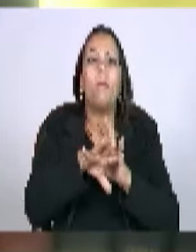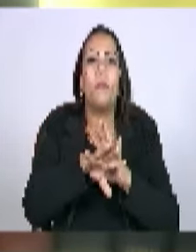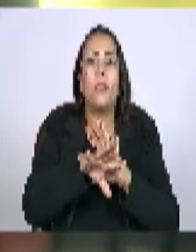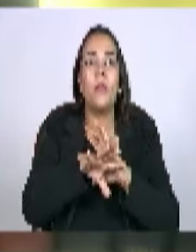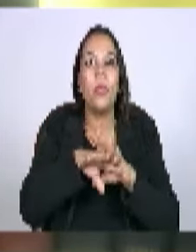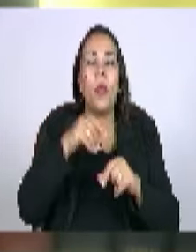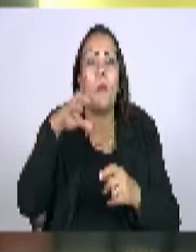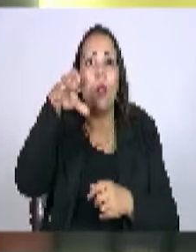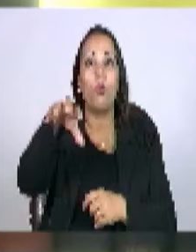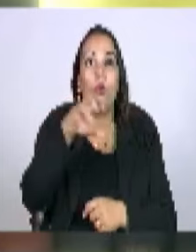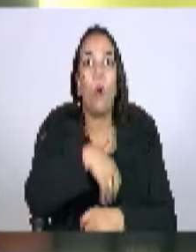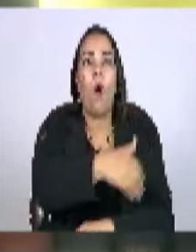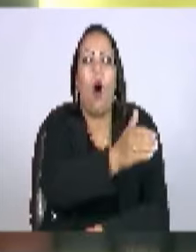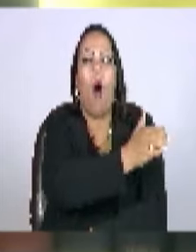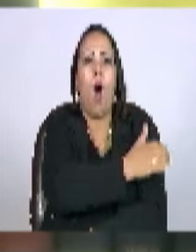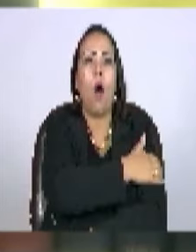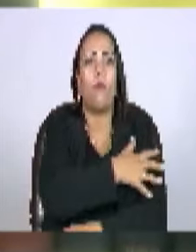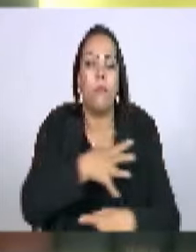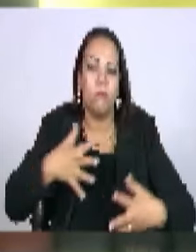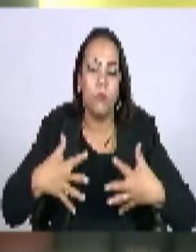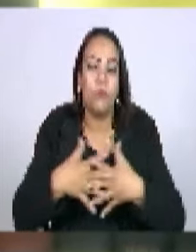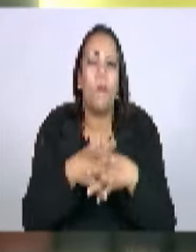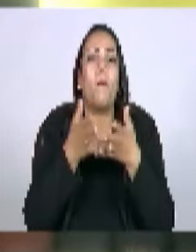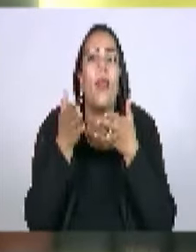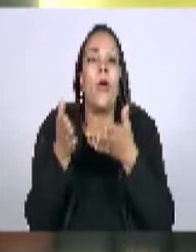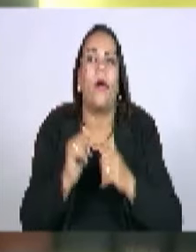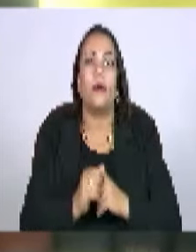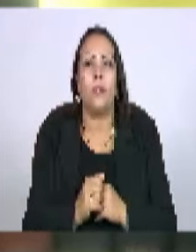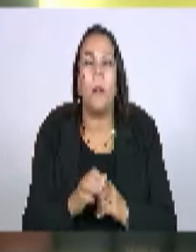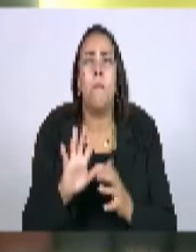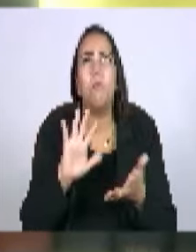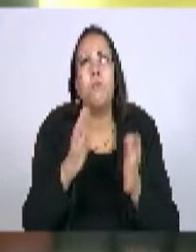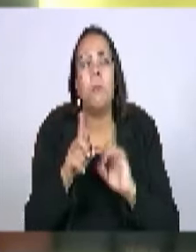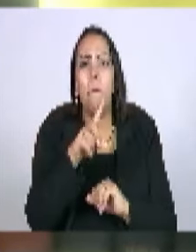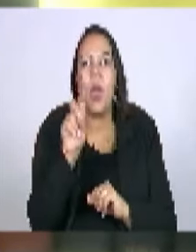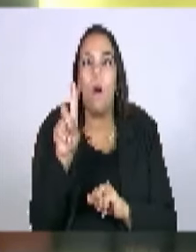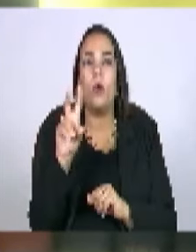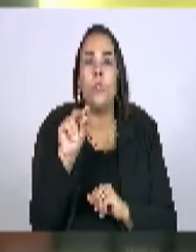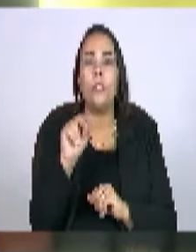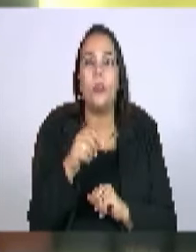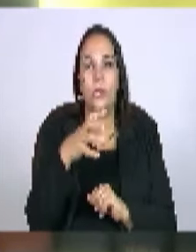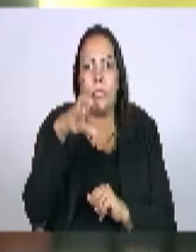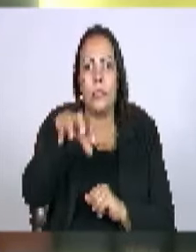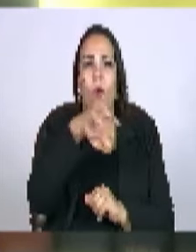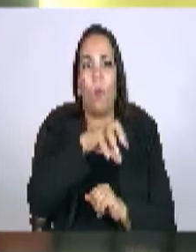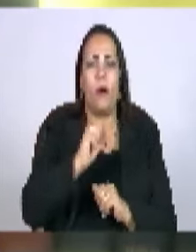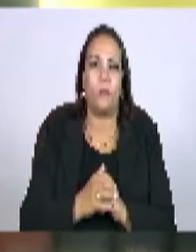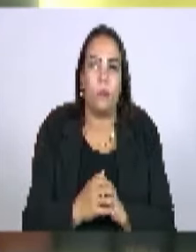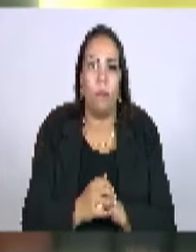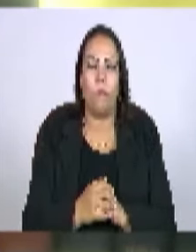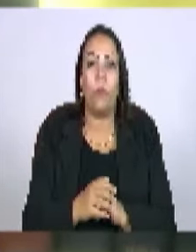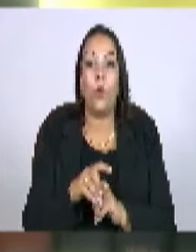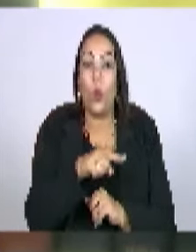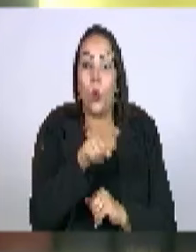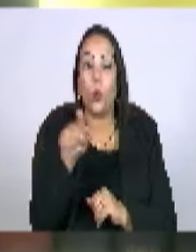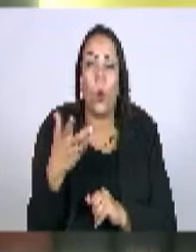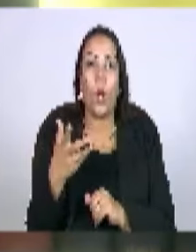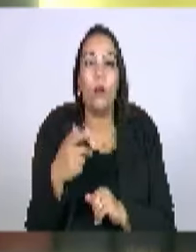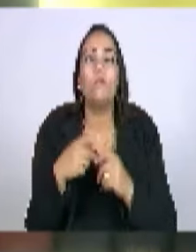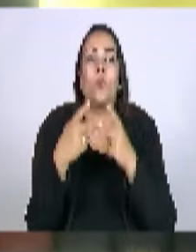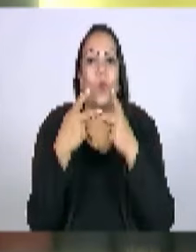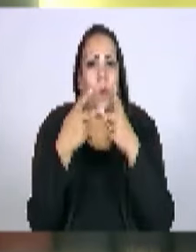الاعضاء المنضمه اليها هم تقريبا 121 دوله دول